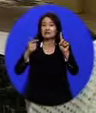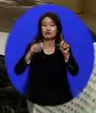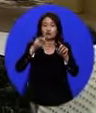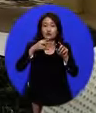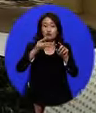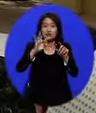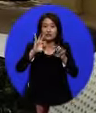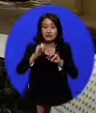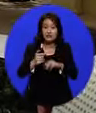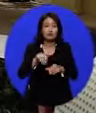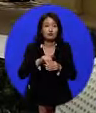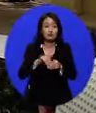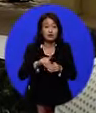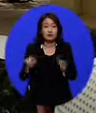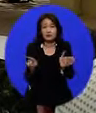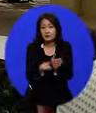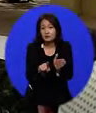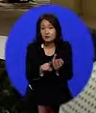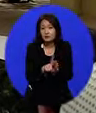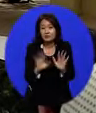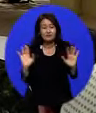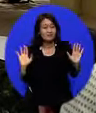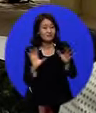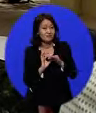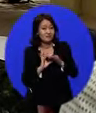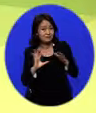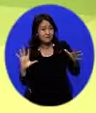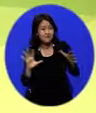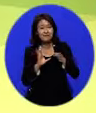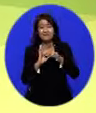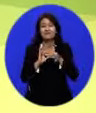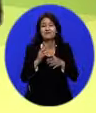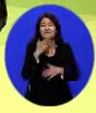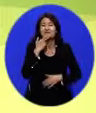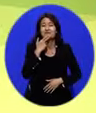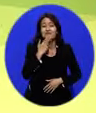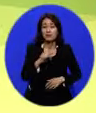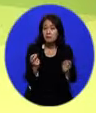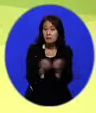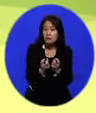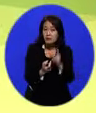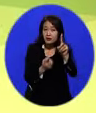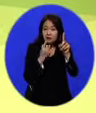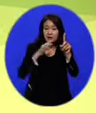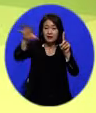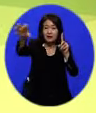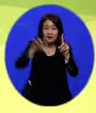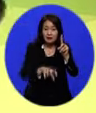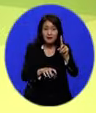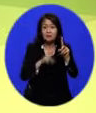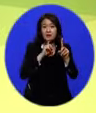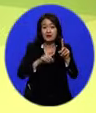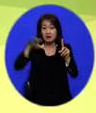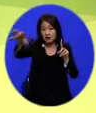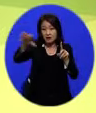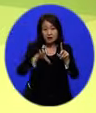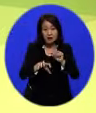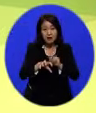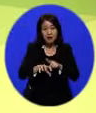문화나 종교적인 거 전혀 상관없어요. 관심 없어요. 방법만 가져오자는 거예요. 그것도